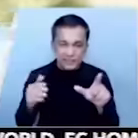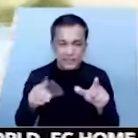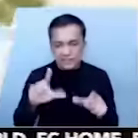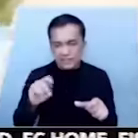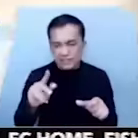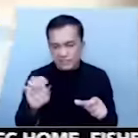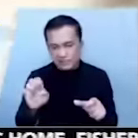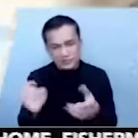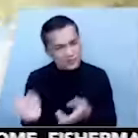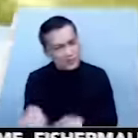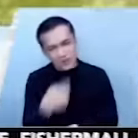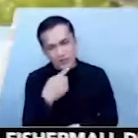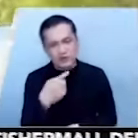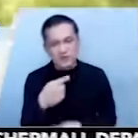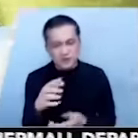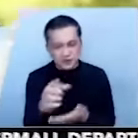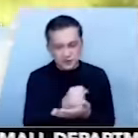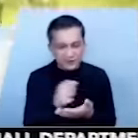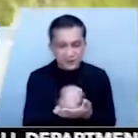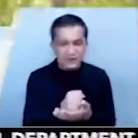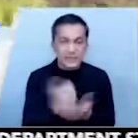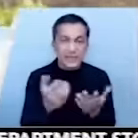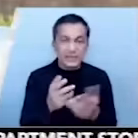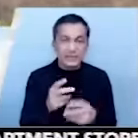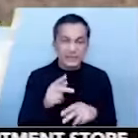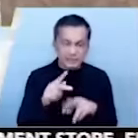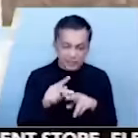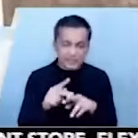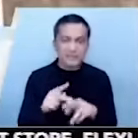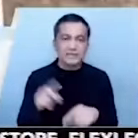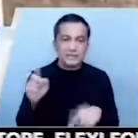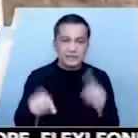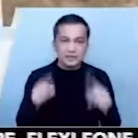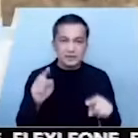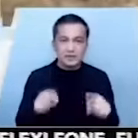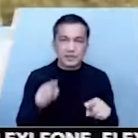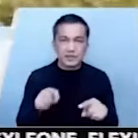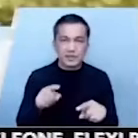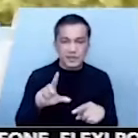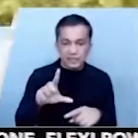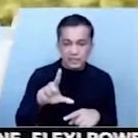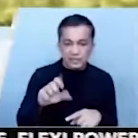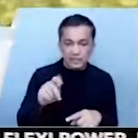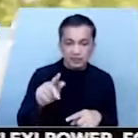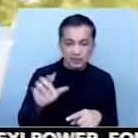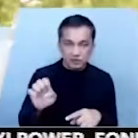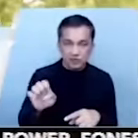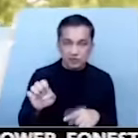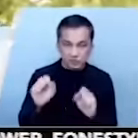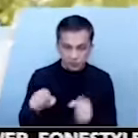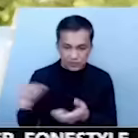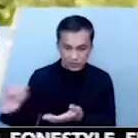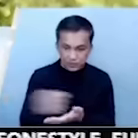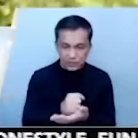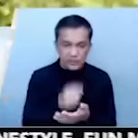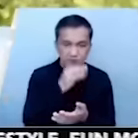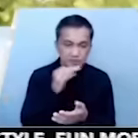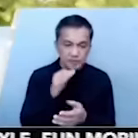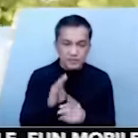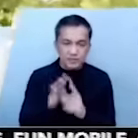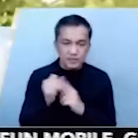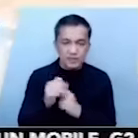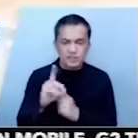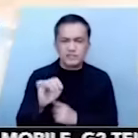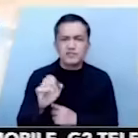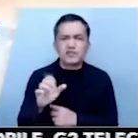sa Season Pangasinan. Iba't ibang klase ng latugas ang mapipita sa isang farm sa Barangay Binmukkug, na